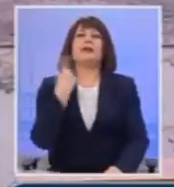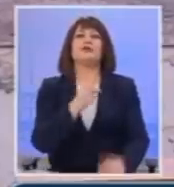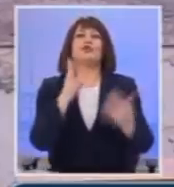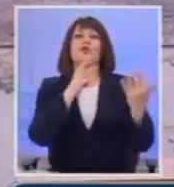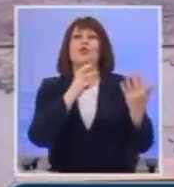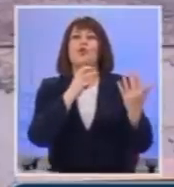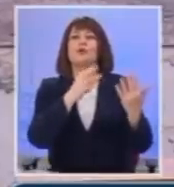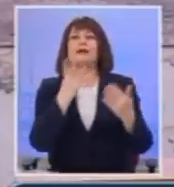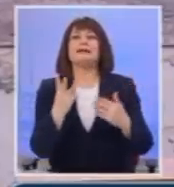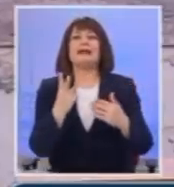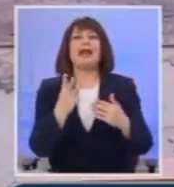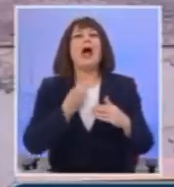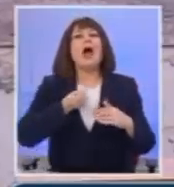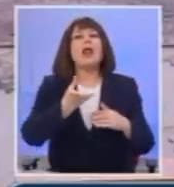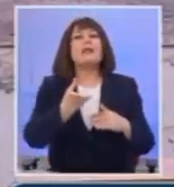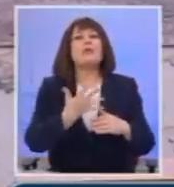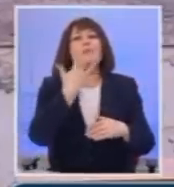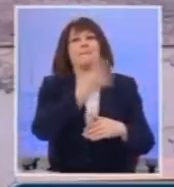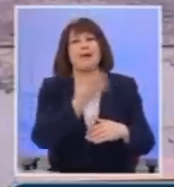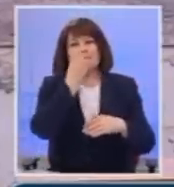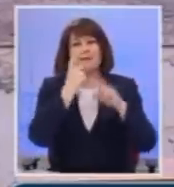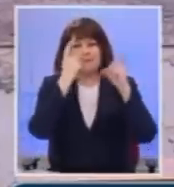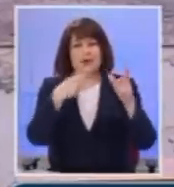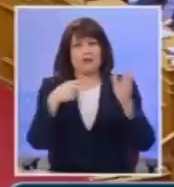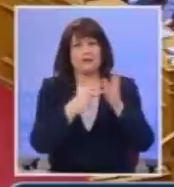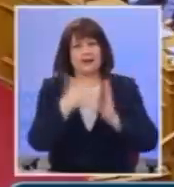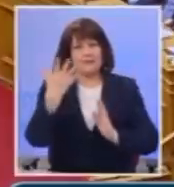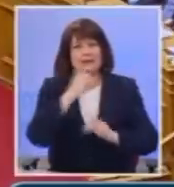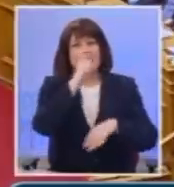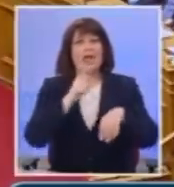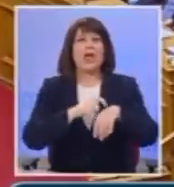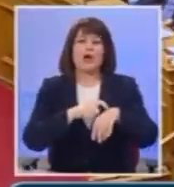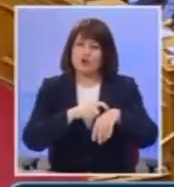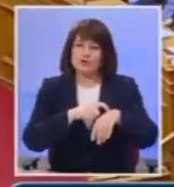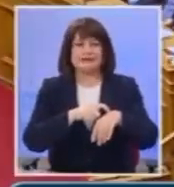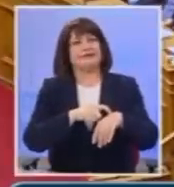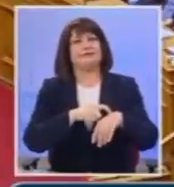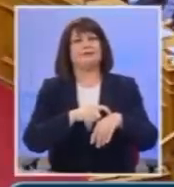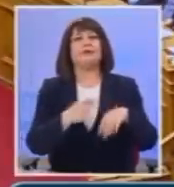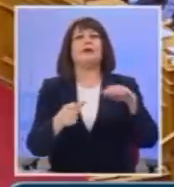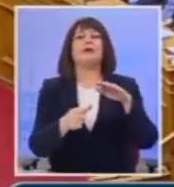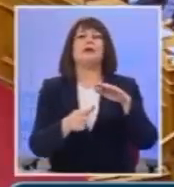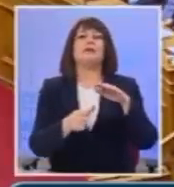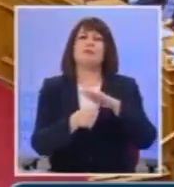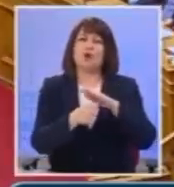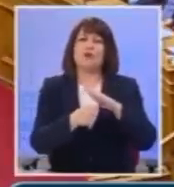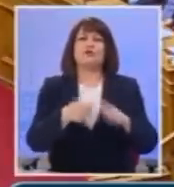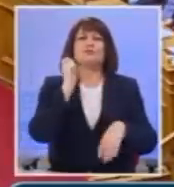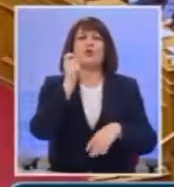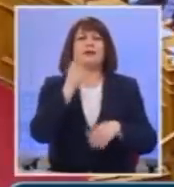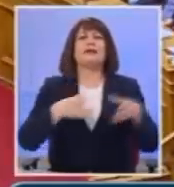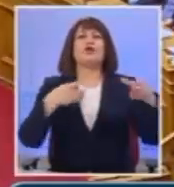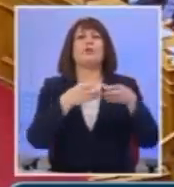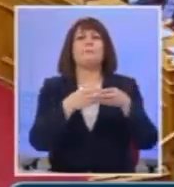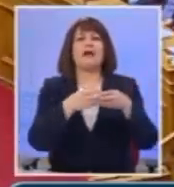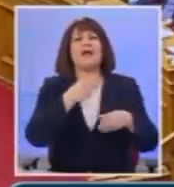183 5 Πέμπτου 2015 επίκαιρης ερώτησης του Προέδρου της Κοινοβουλευτικής Ομάδας του